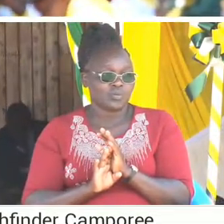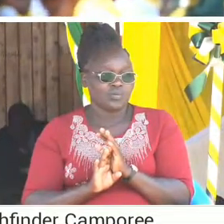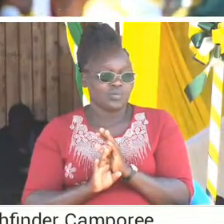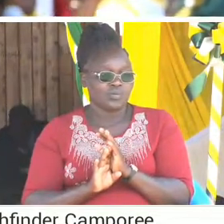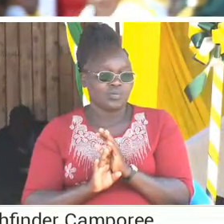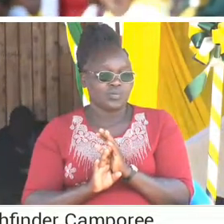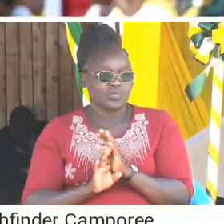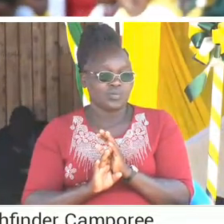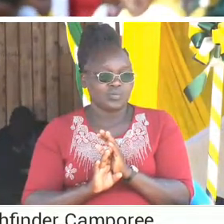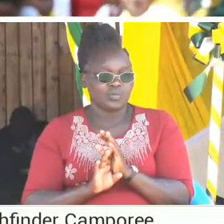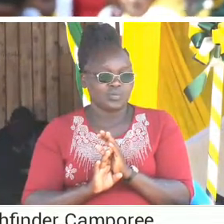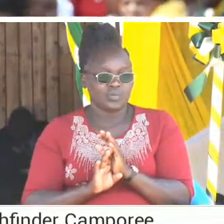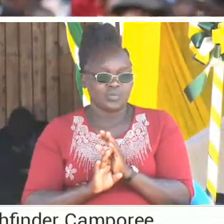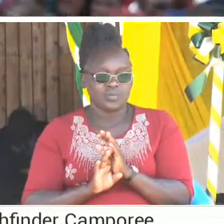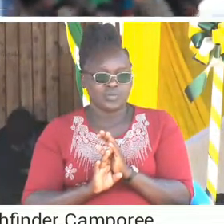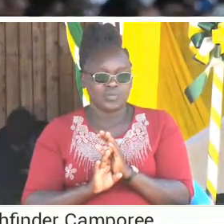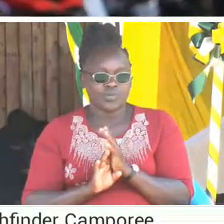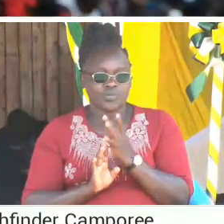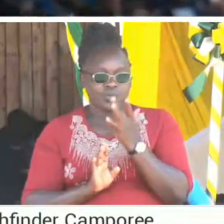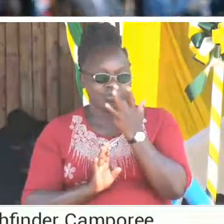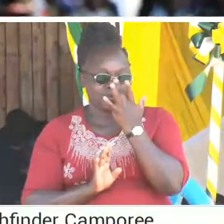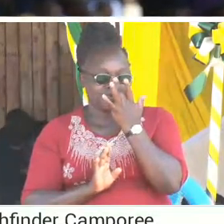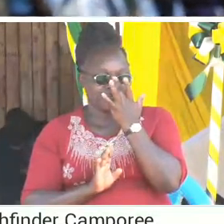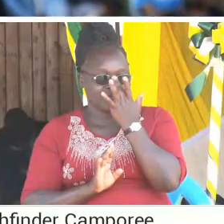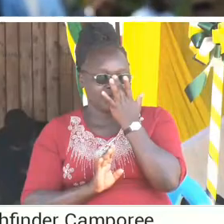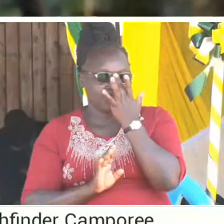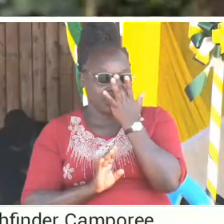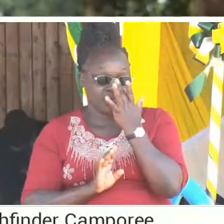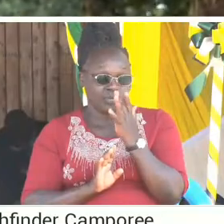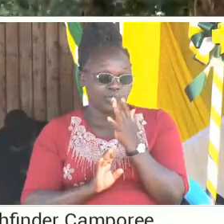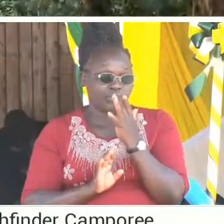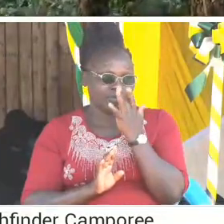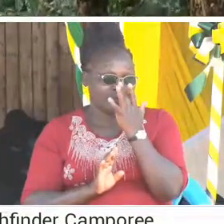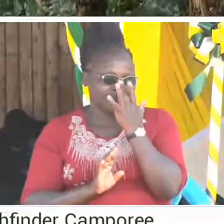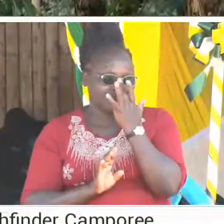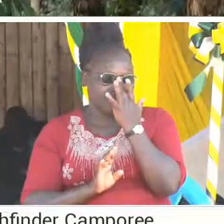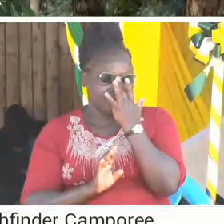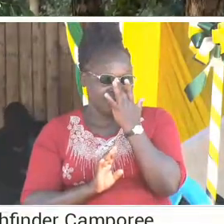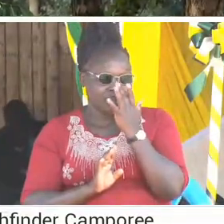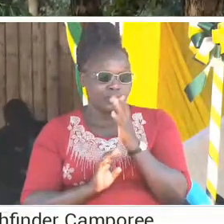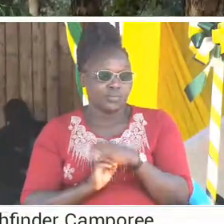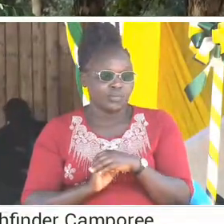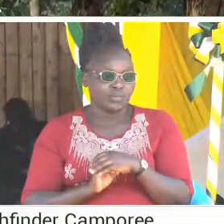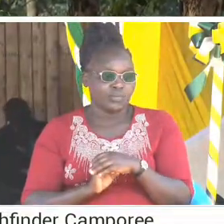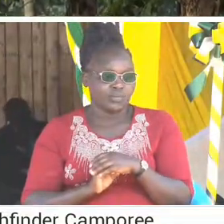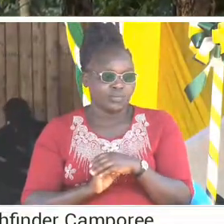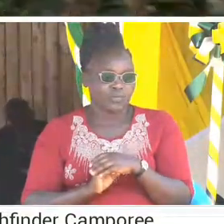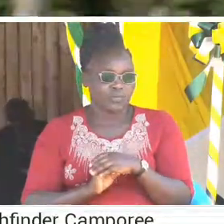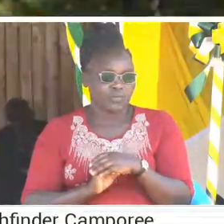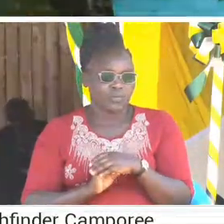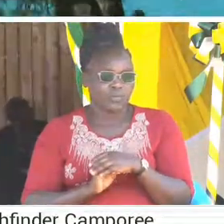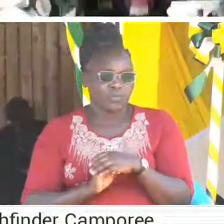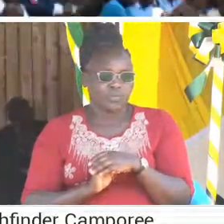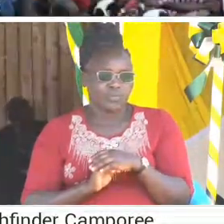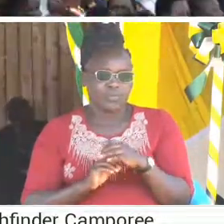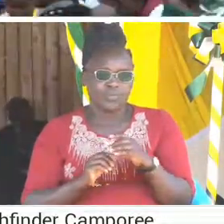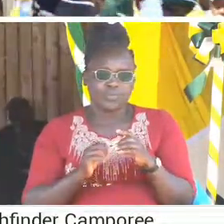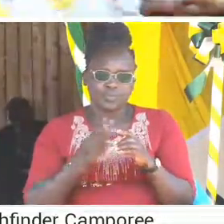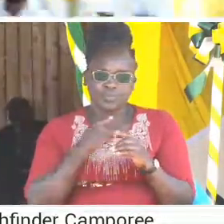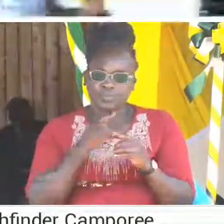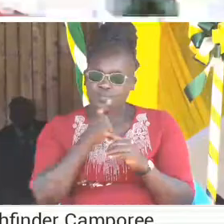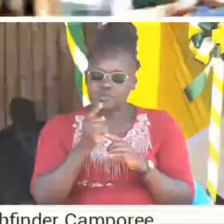kupandishwa? Wewe niambie, Barack Obama alihudhuria graduation moja kule